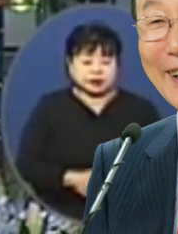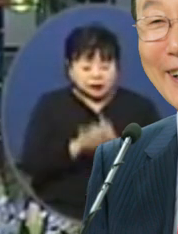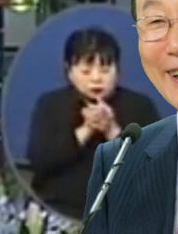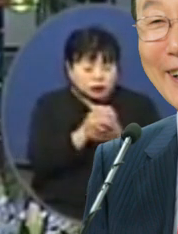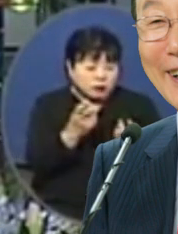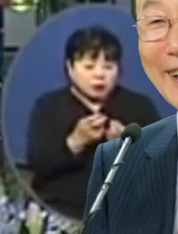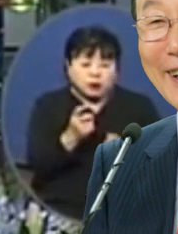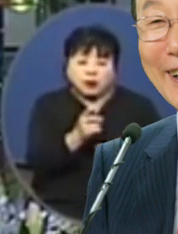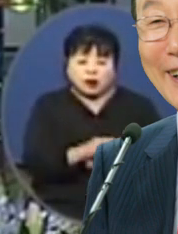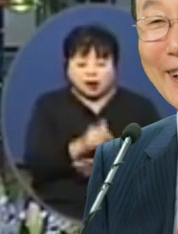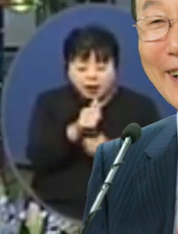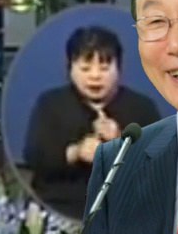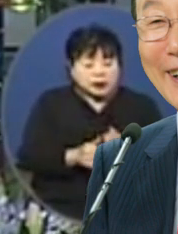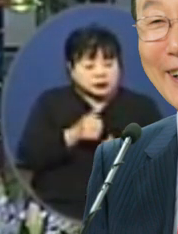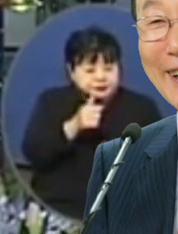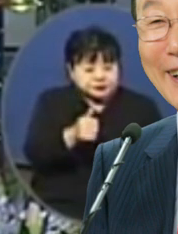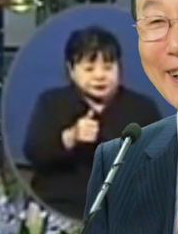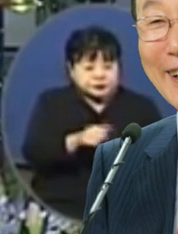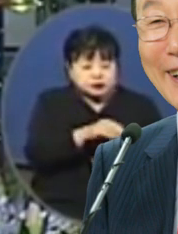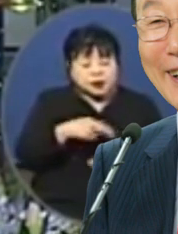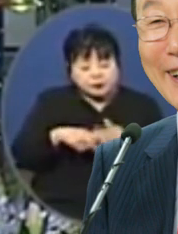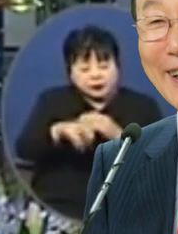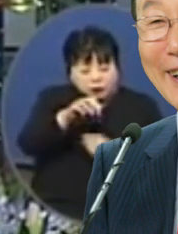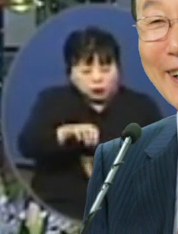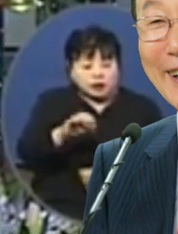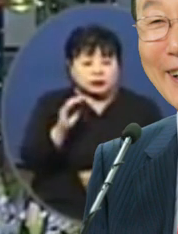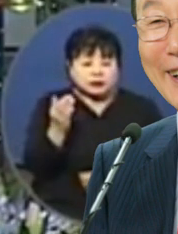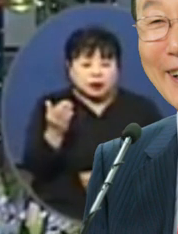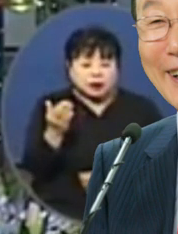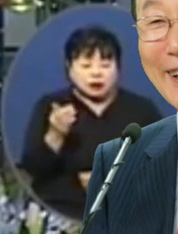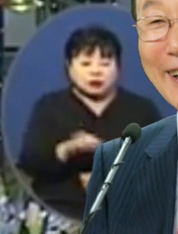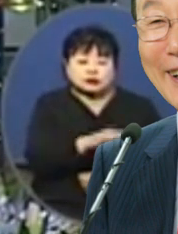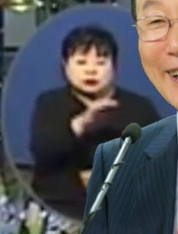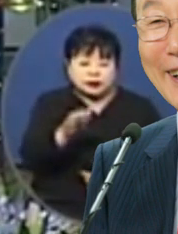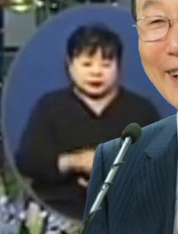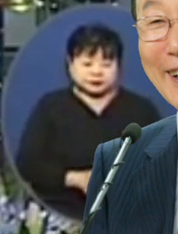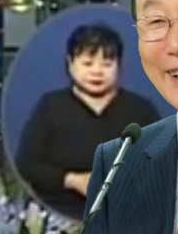하느냐? 하나님이 우리의 피난처시라면 우리가